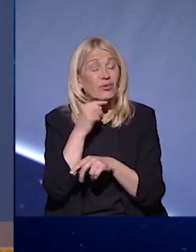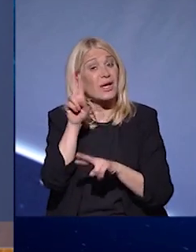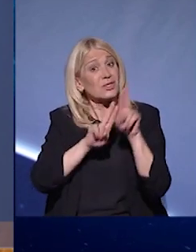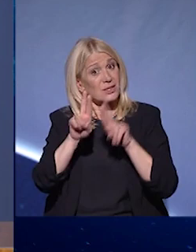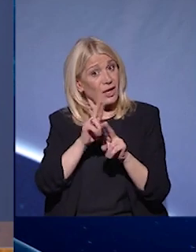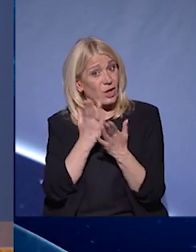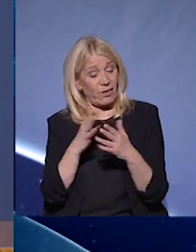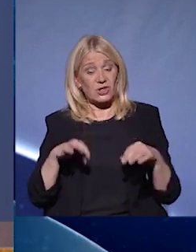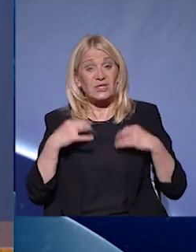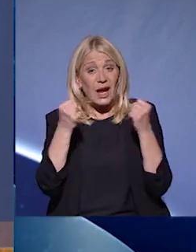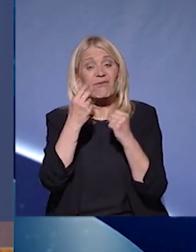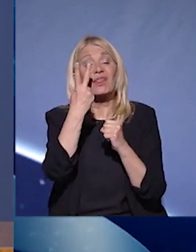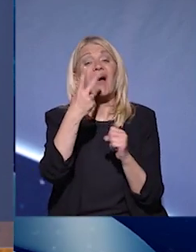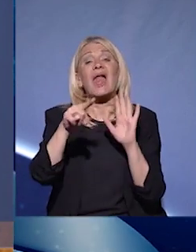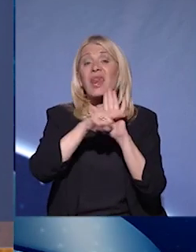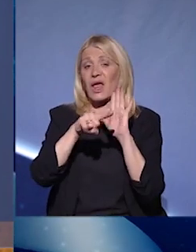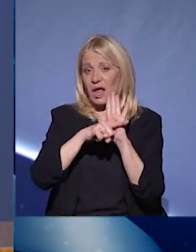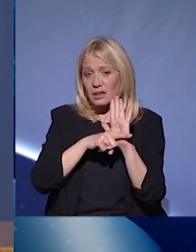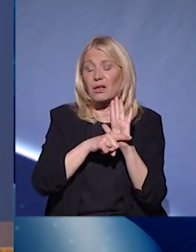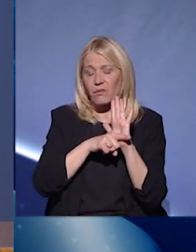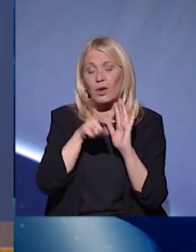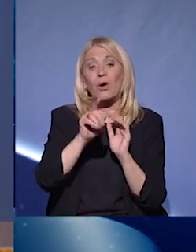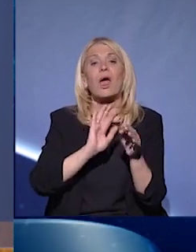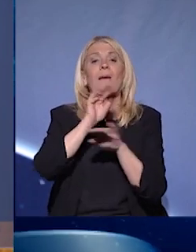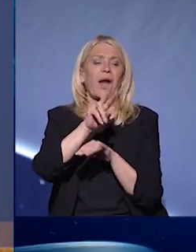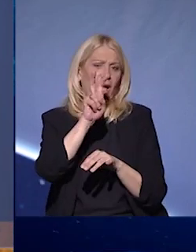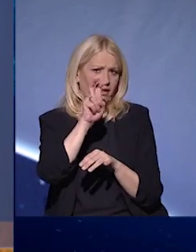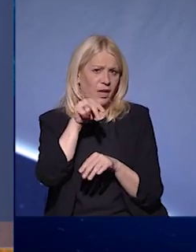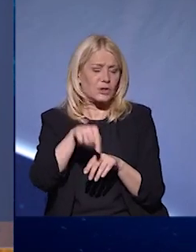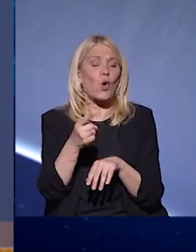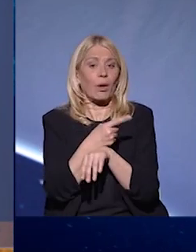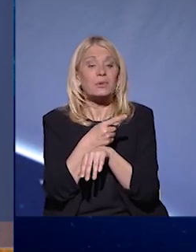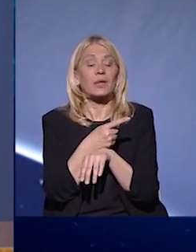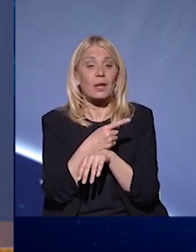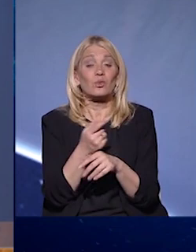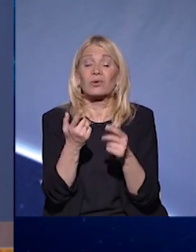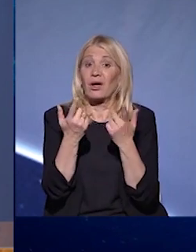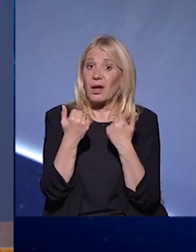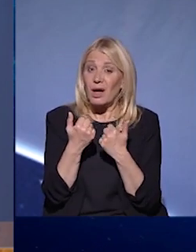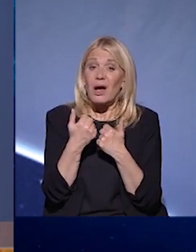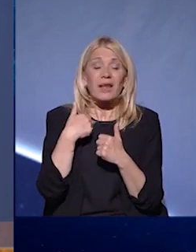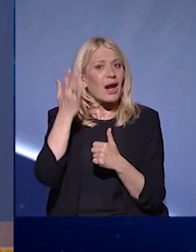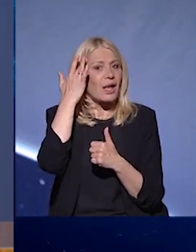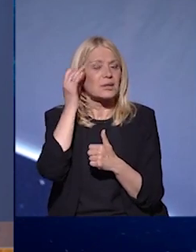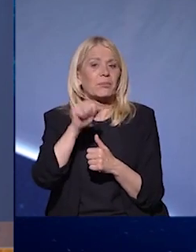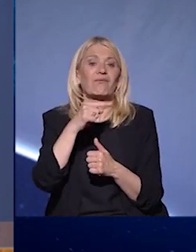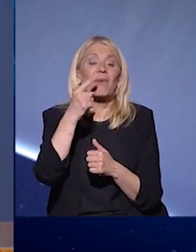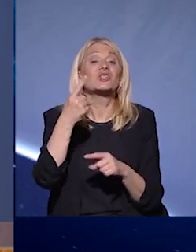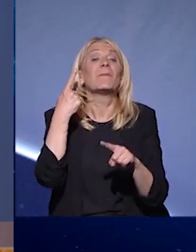jer su imali dva negativna testa, on je preko 200 u ovom momentu, ali ne znam da vam